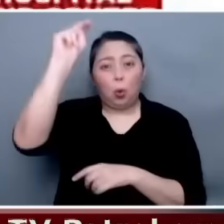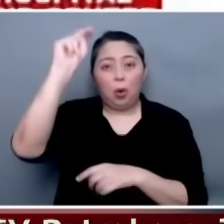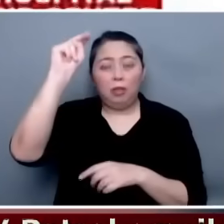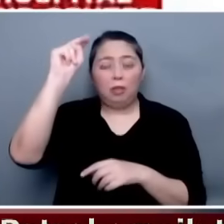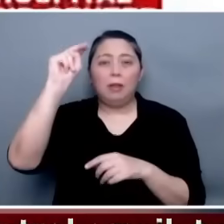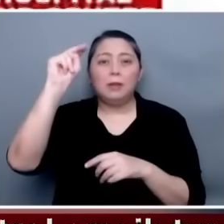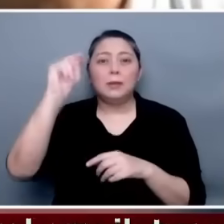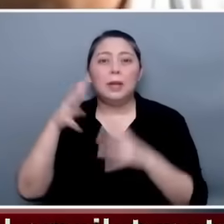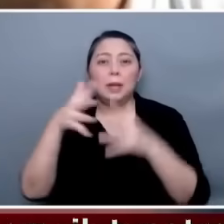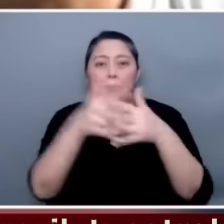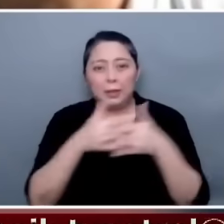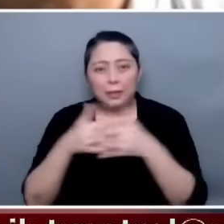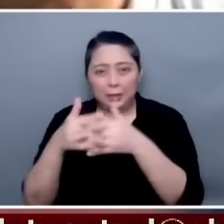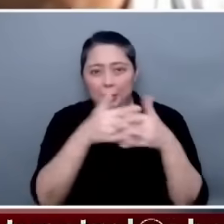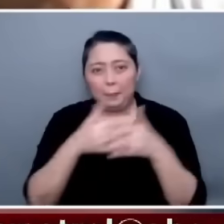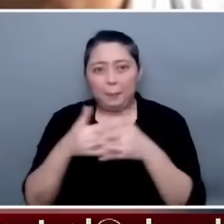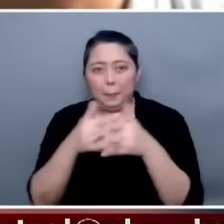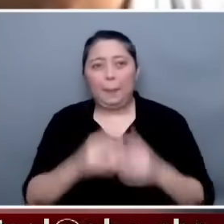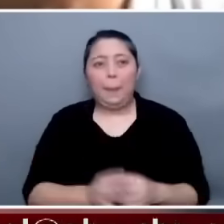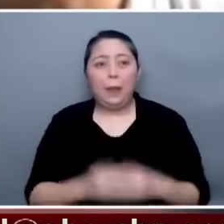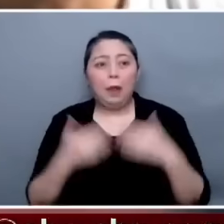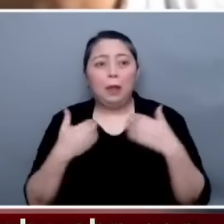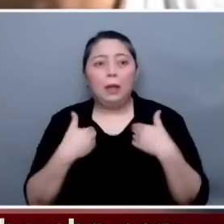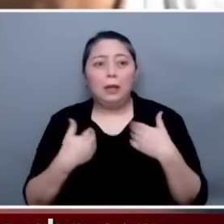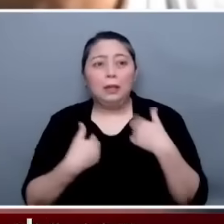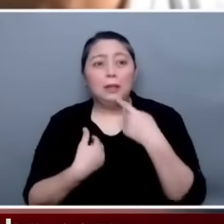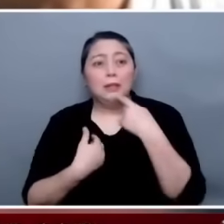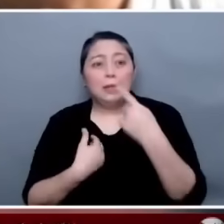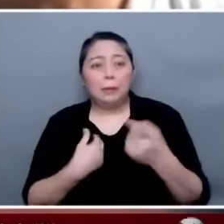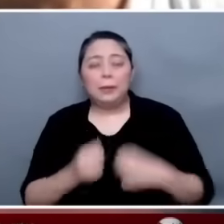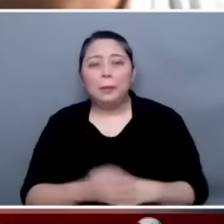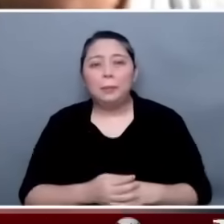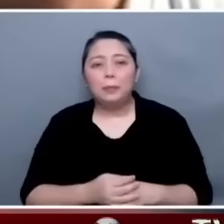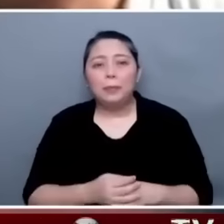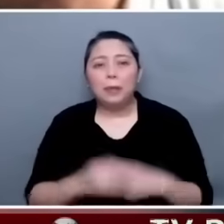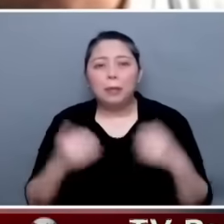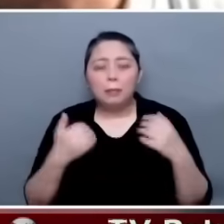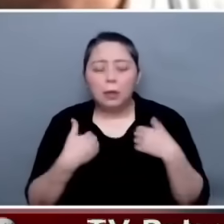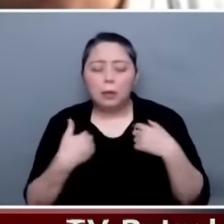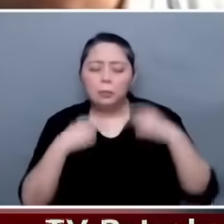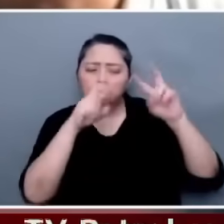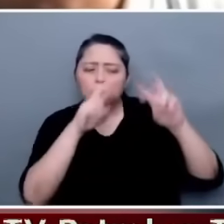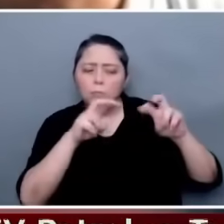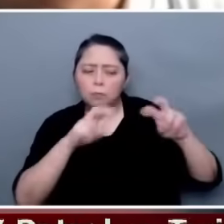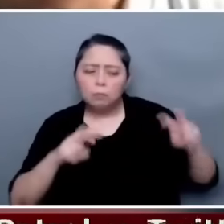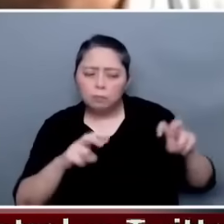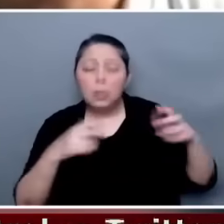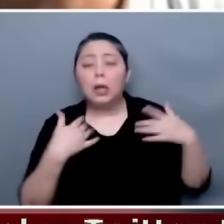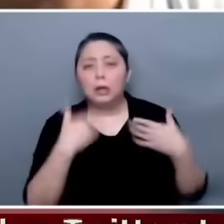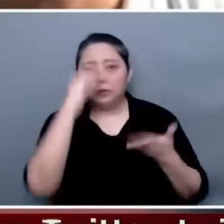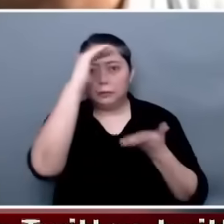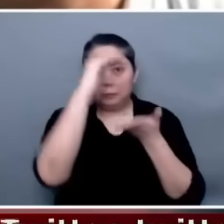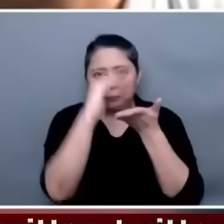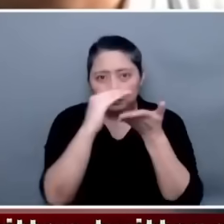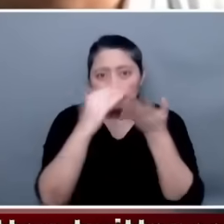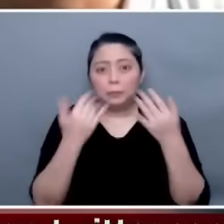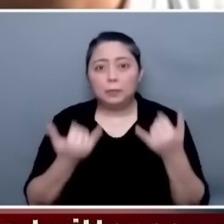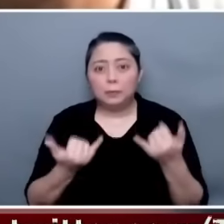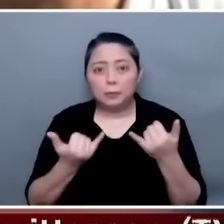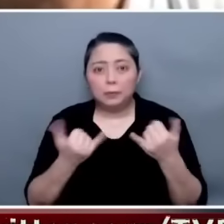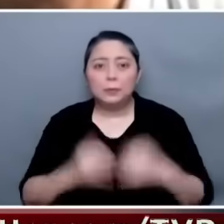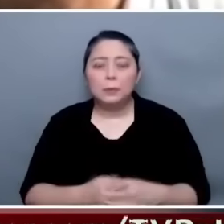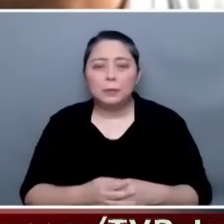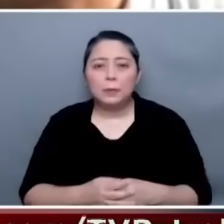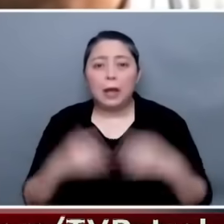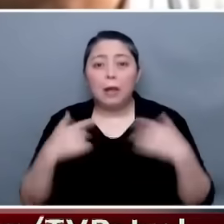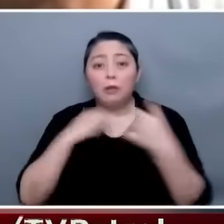Mababa na talaga yung risk assessment natin. And based sa metrics na ginagamit namin, based on COVID Act now, ay nasa low